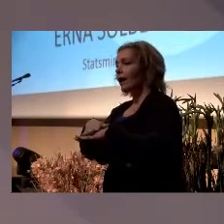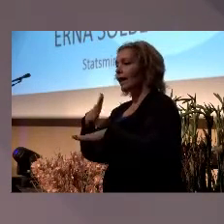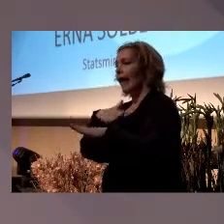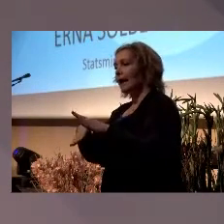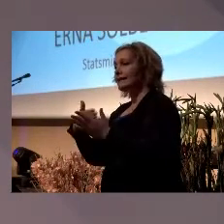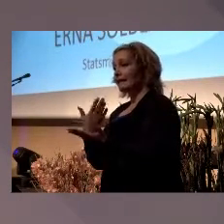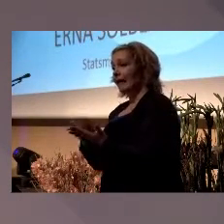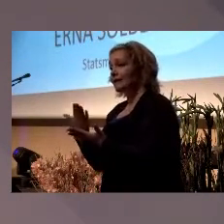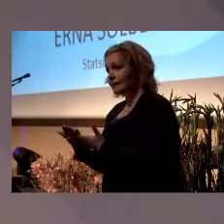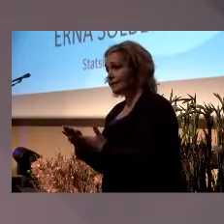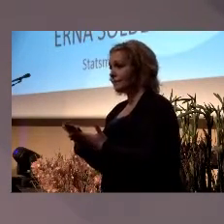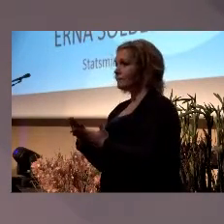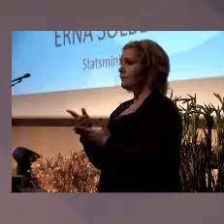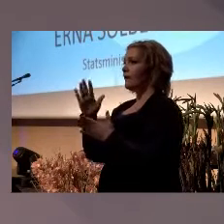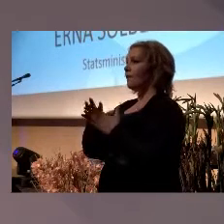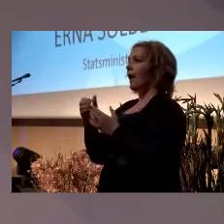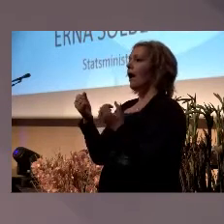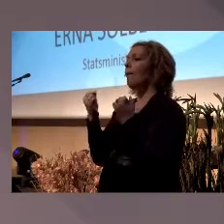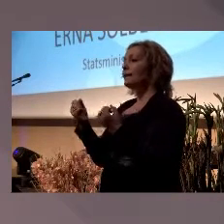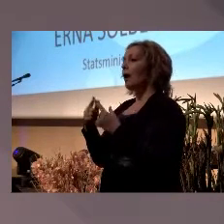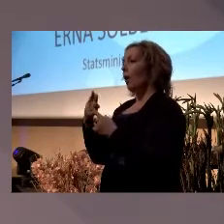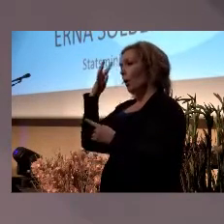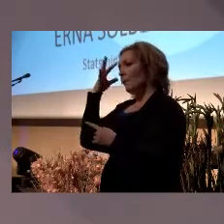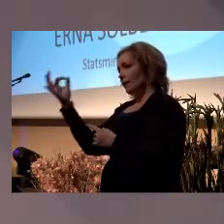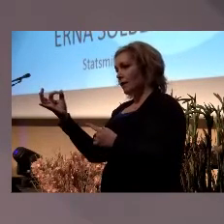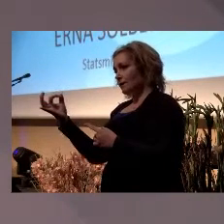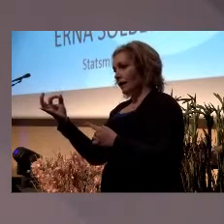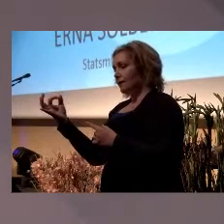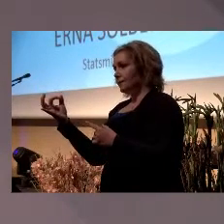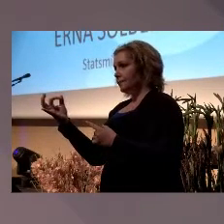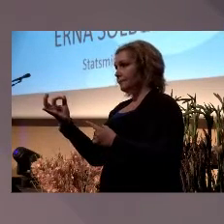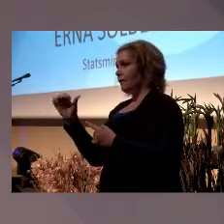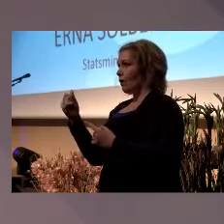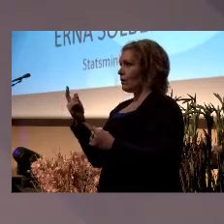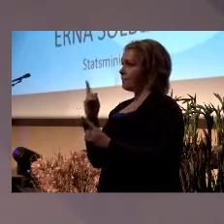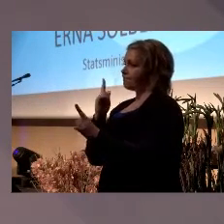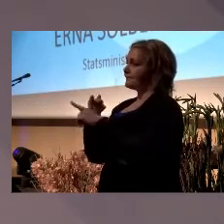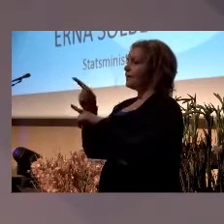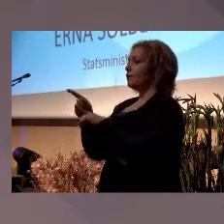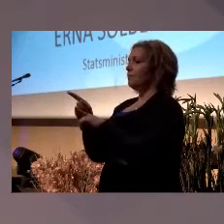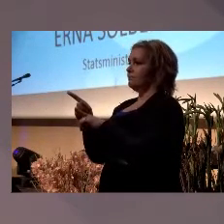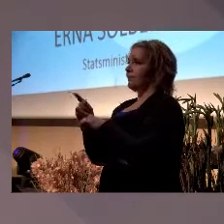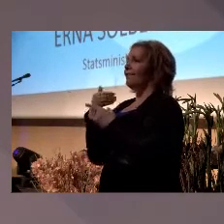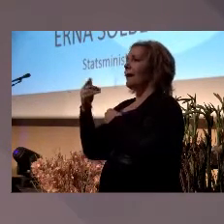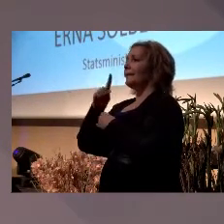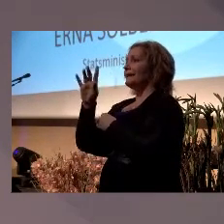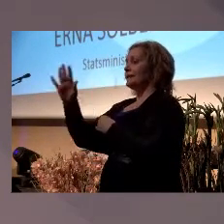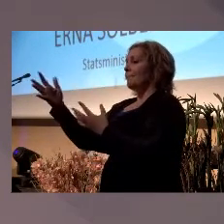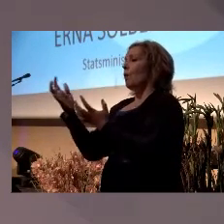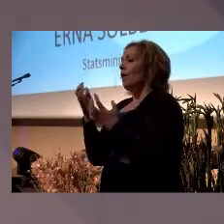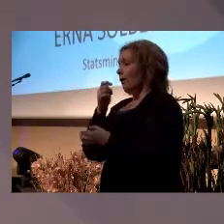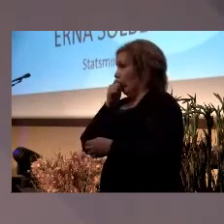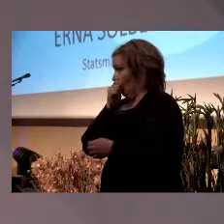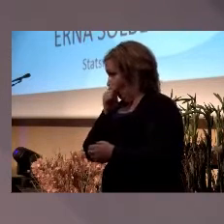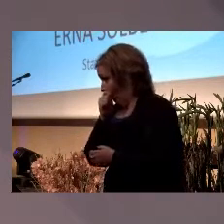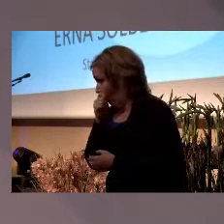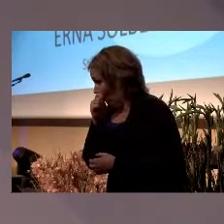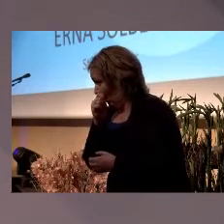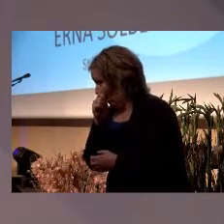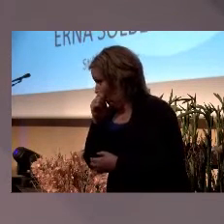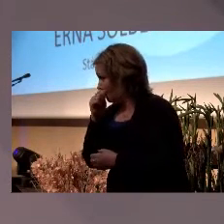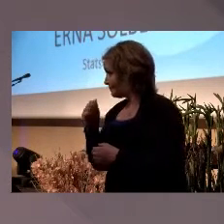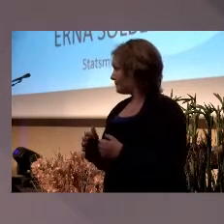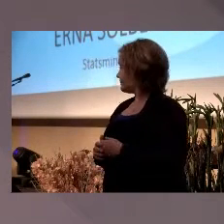en helsetjeneste med kapasitet og kompetanse for å møte det som er fremtidens behov,